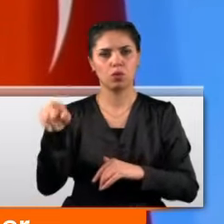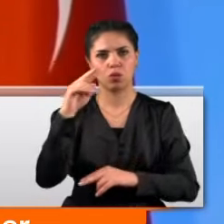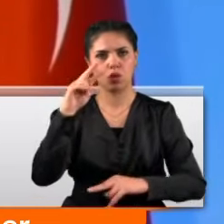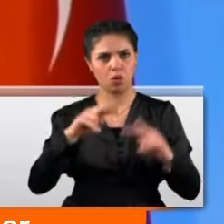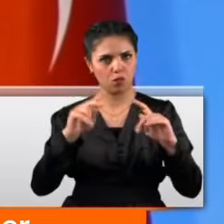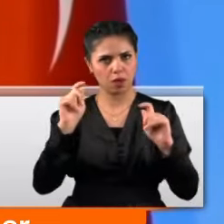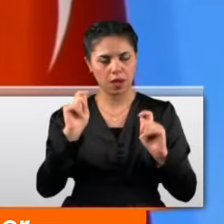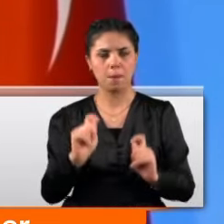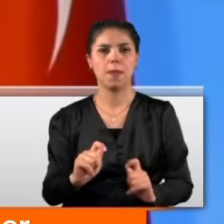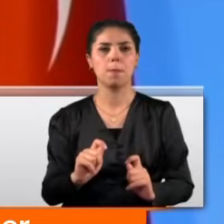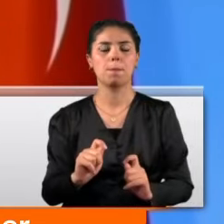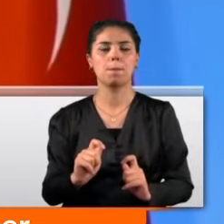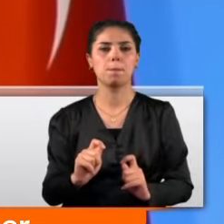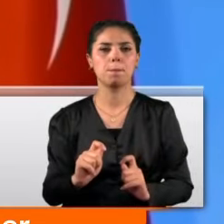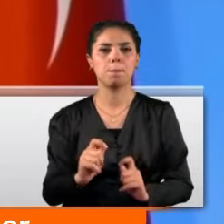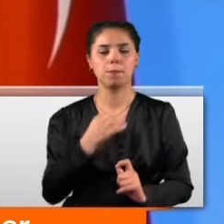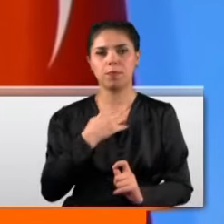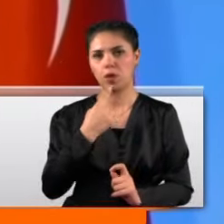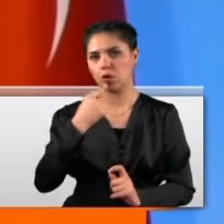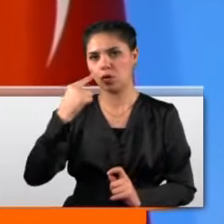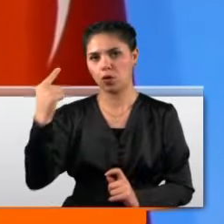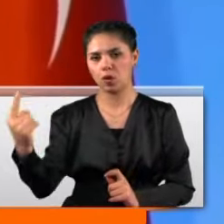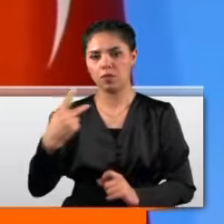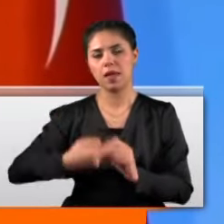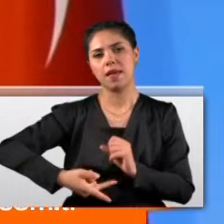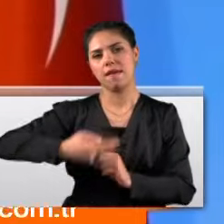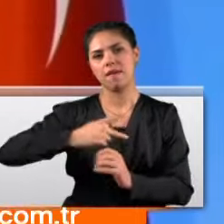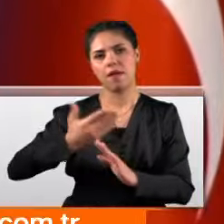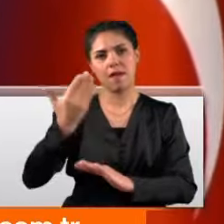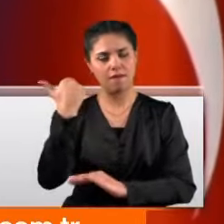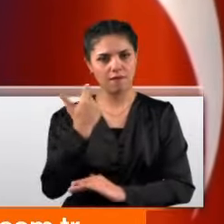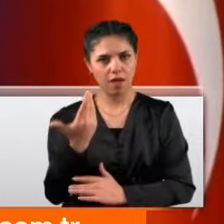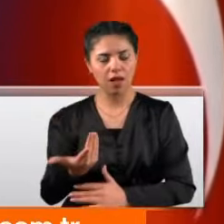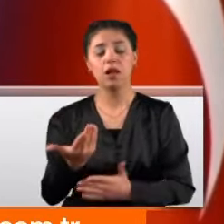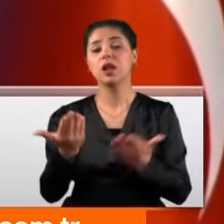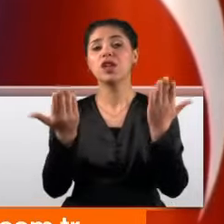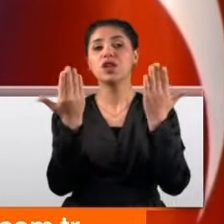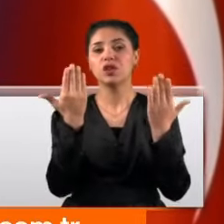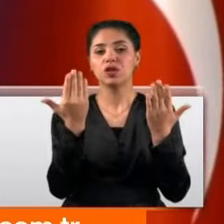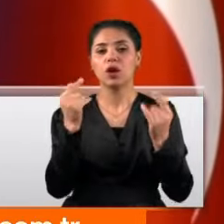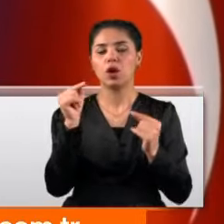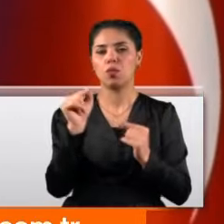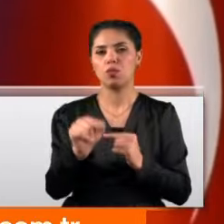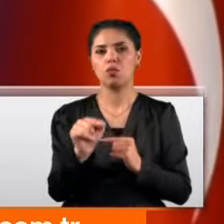görüşmeyi yapalım çağrımı 2 hafta önce yaptım. İnşallah bu